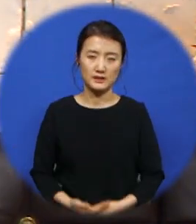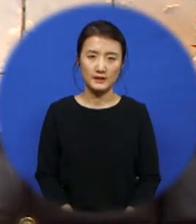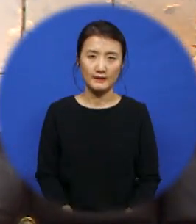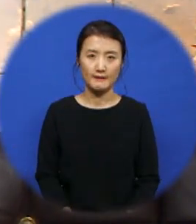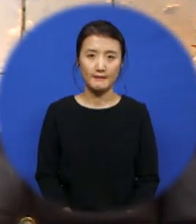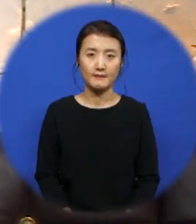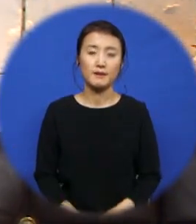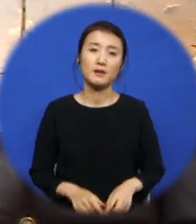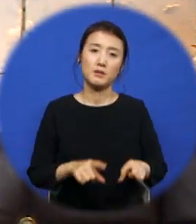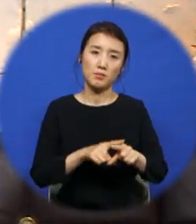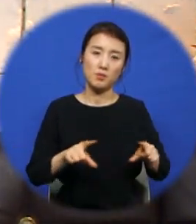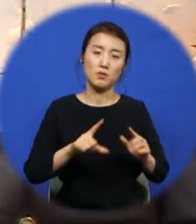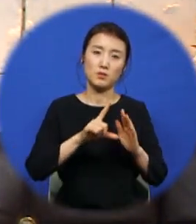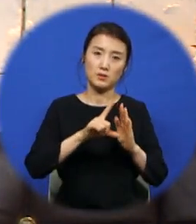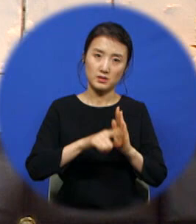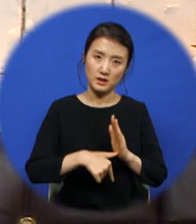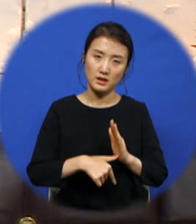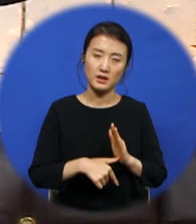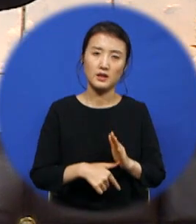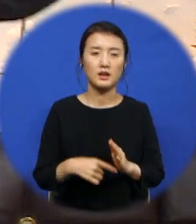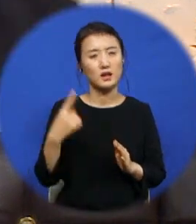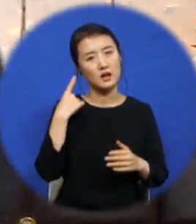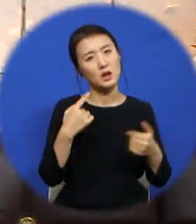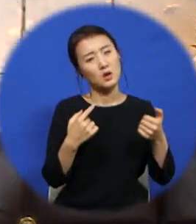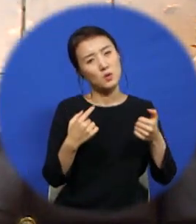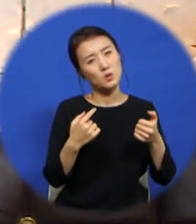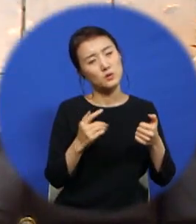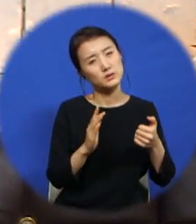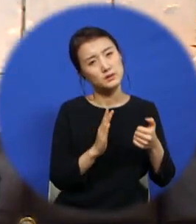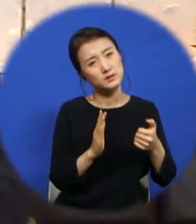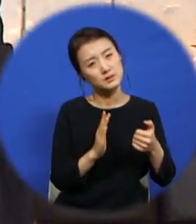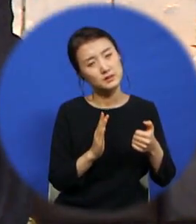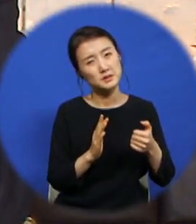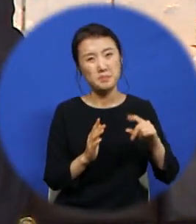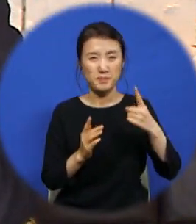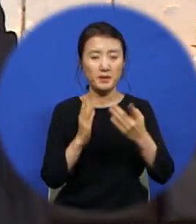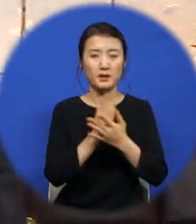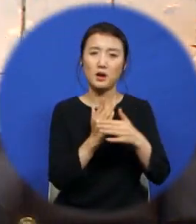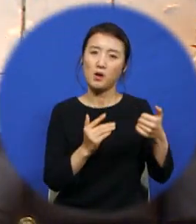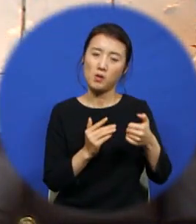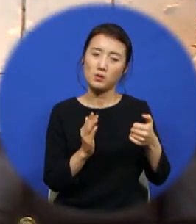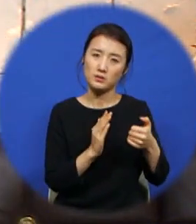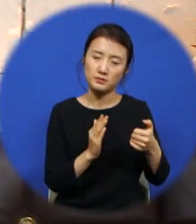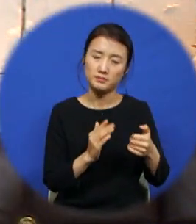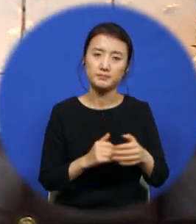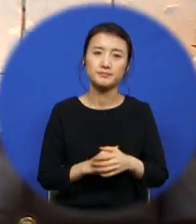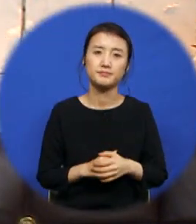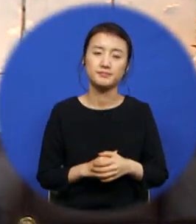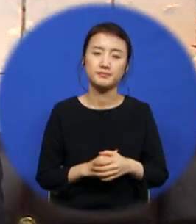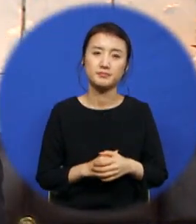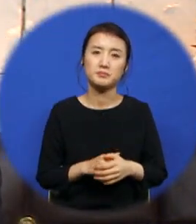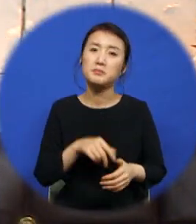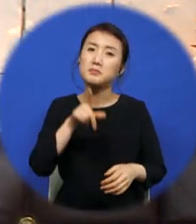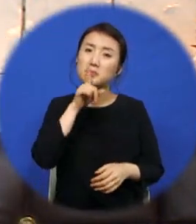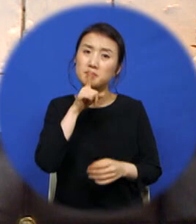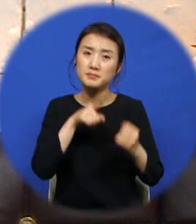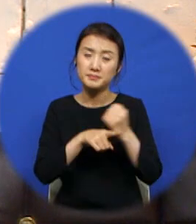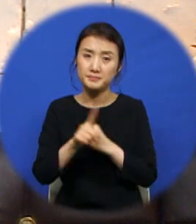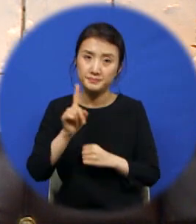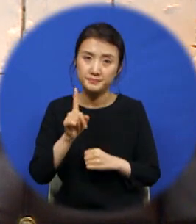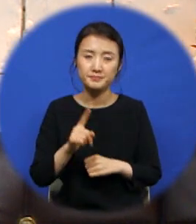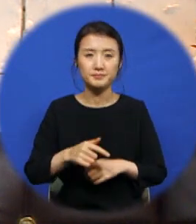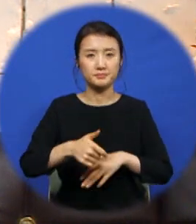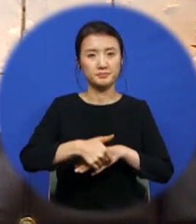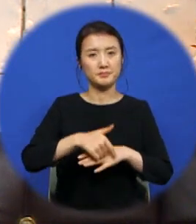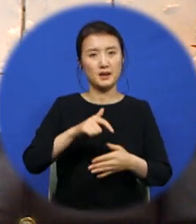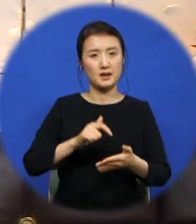100정도 강도가 있으면 1 50점 노리고 이 말을 해보면 말이란 것이 이렇게 마음 상태